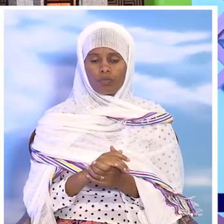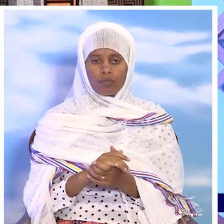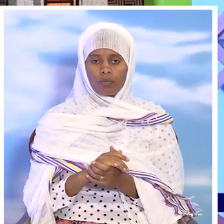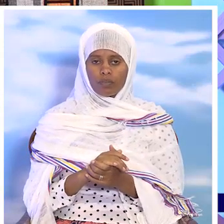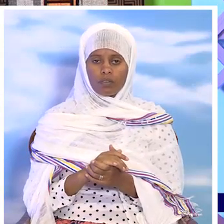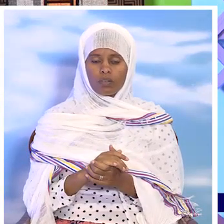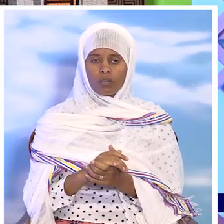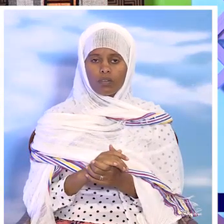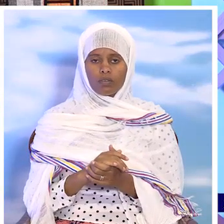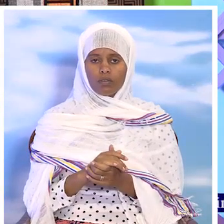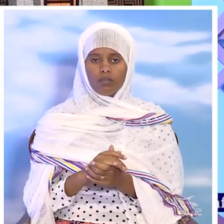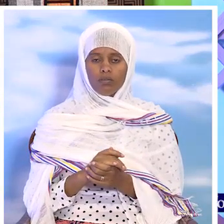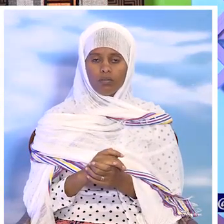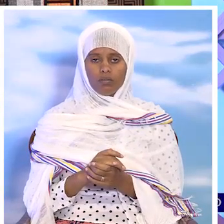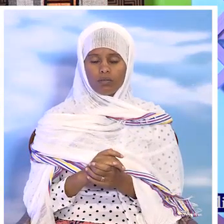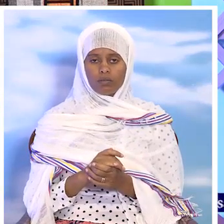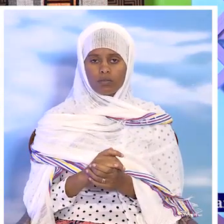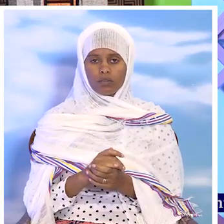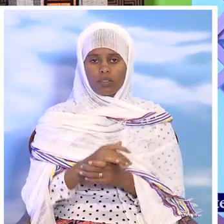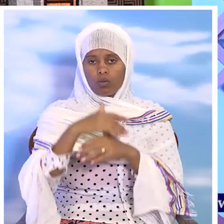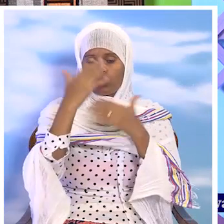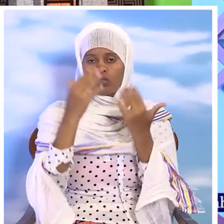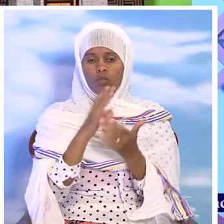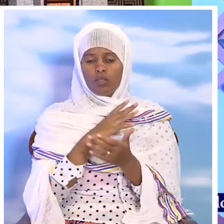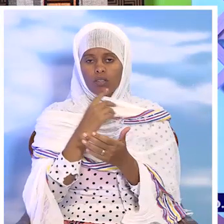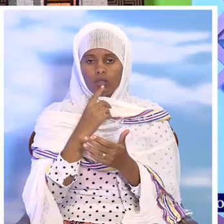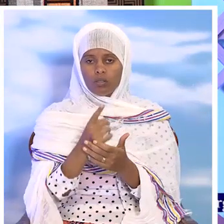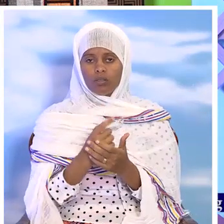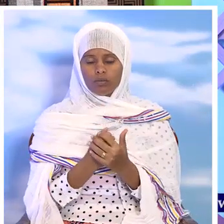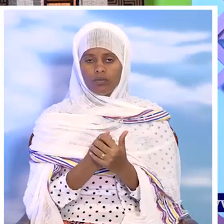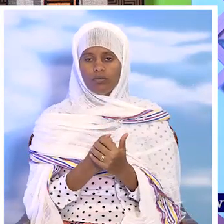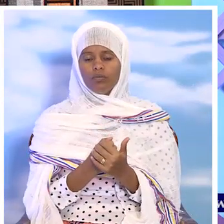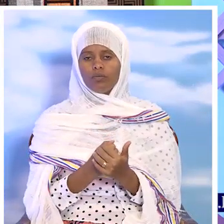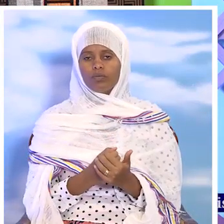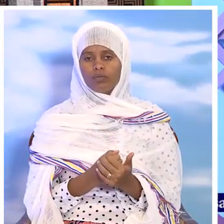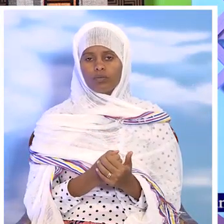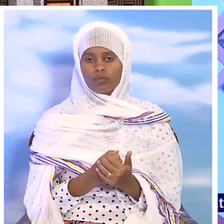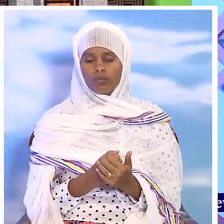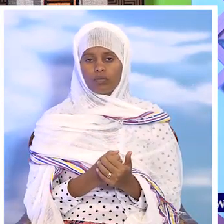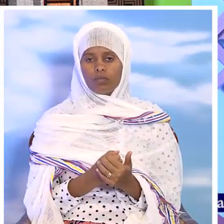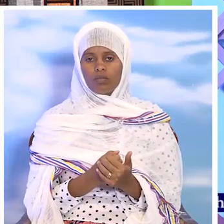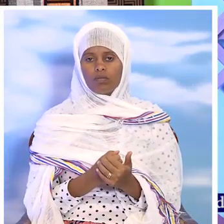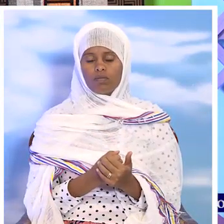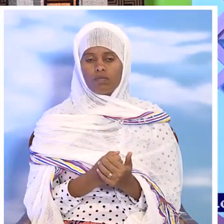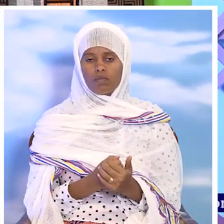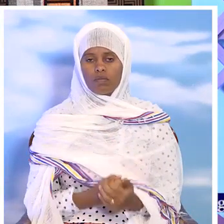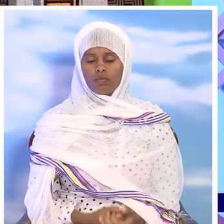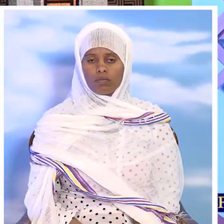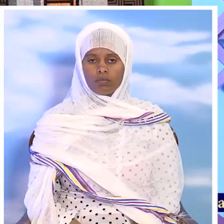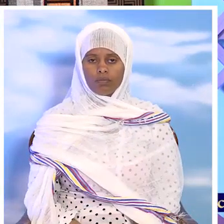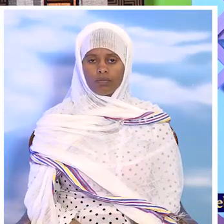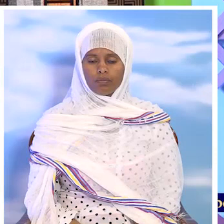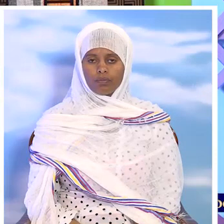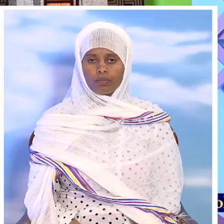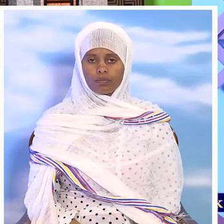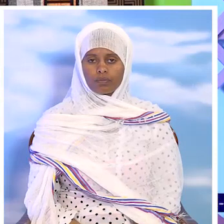መወዳእታ መዝሙር መወዳእታ ቁፅሪ ገሊፅዎ ዘሎ ኩሉ ነፍስ ይሴብሆ ለእግዚኣብሔር፣